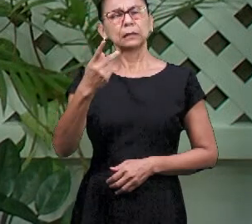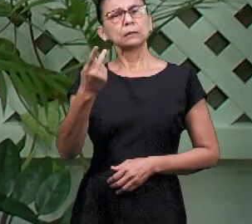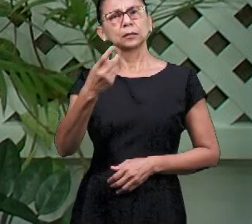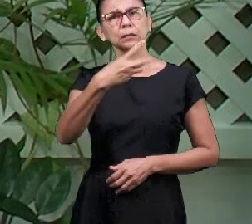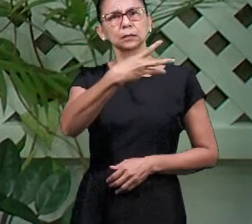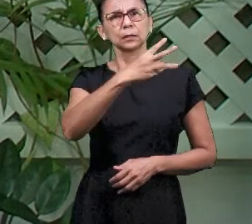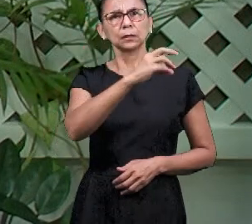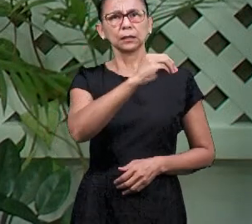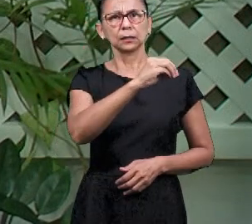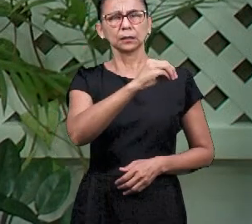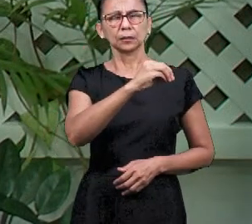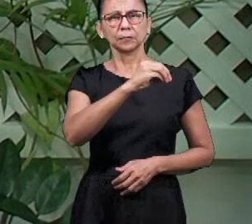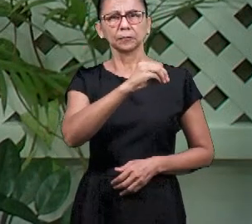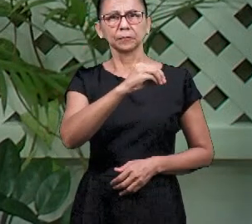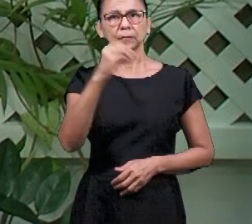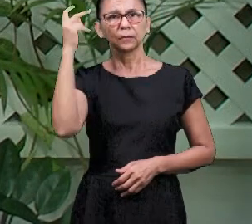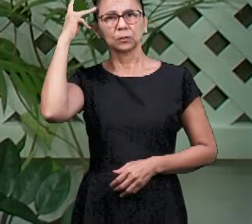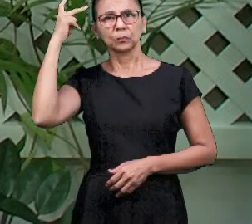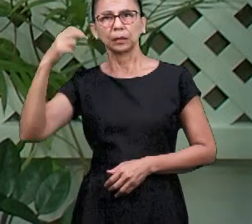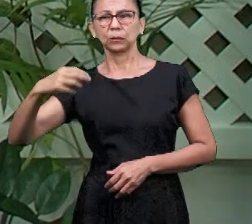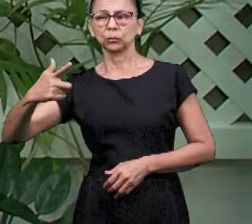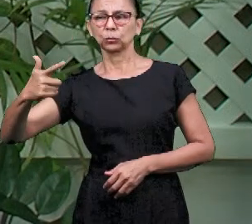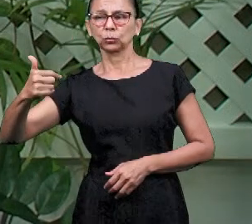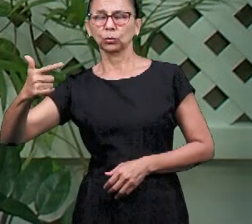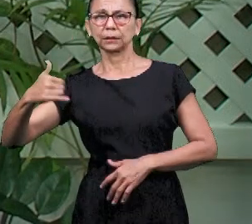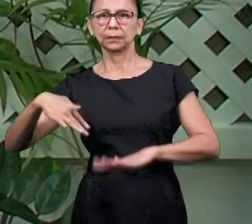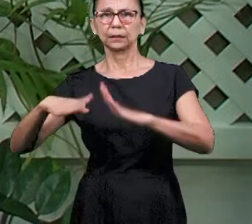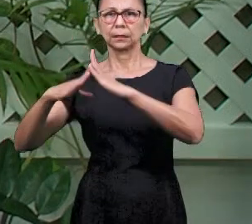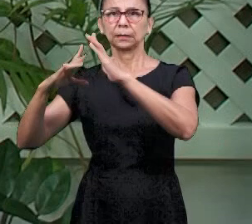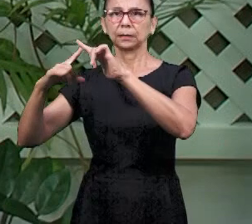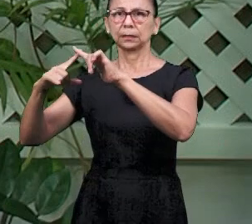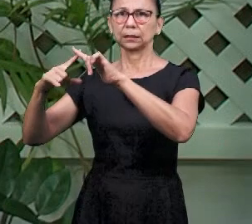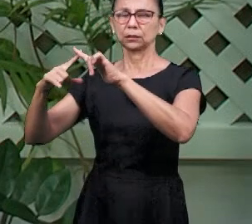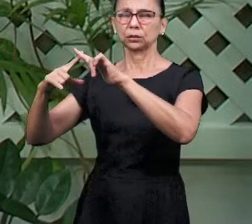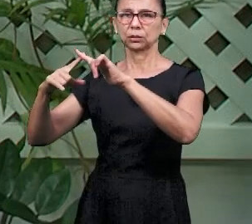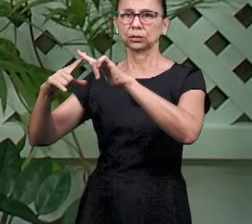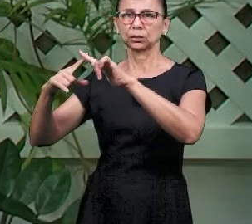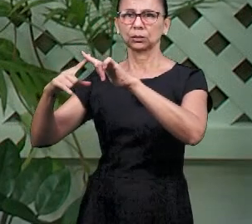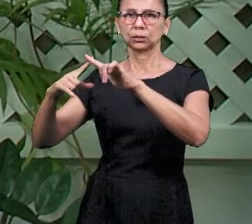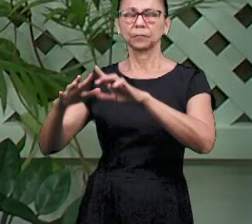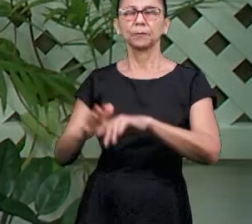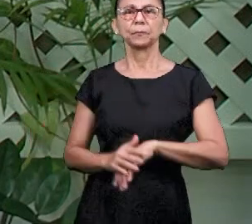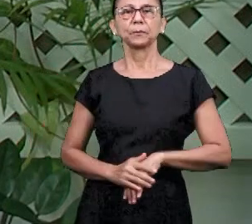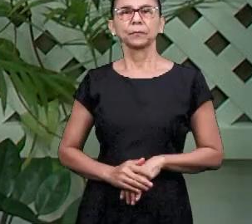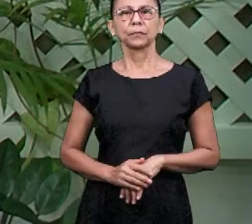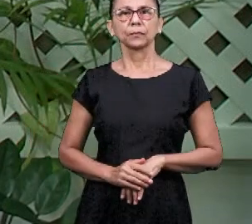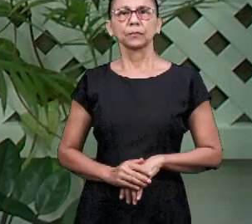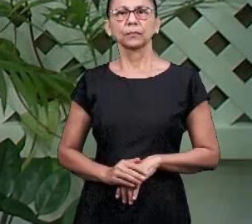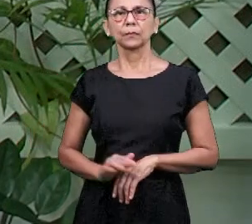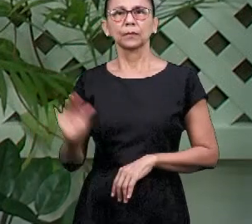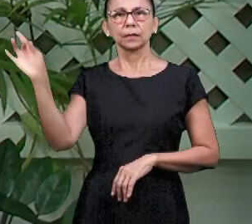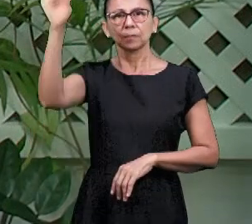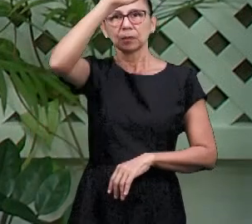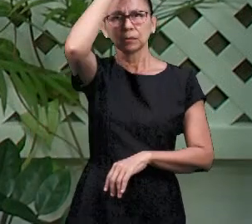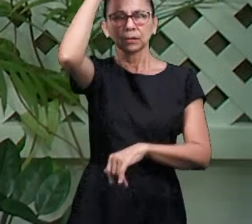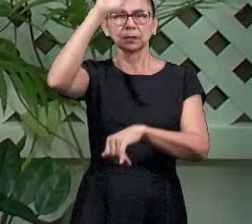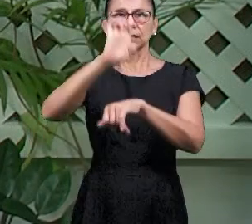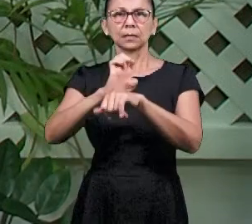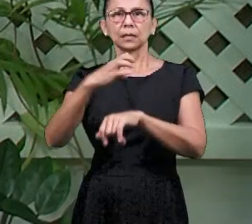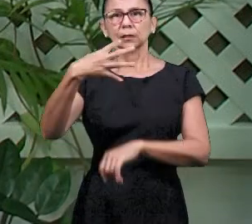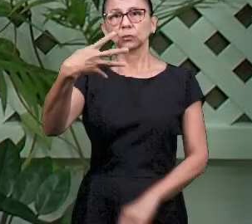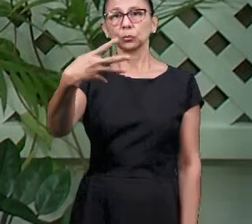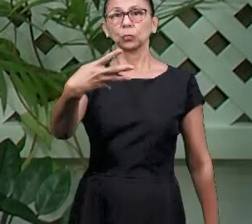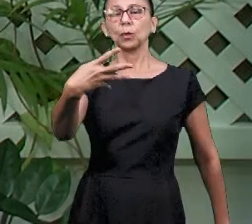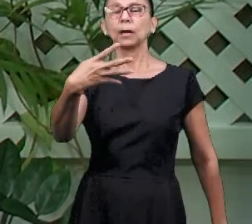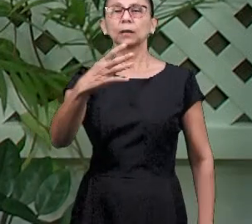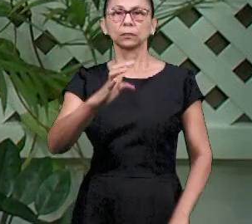nous ne pouvions pas laisser de parler ici de la contribution de São Paulo. São Paulo, l'État de São Paulo, avec ses églises. Nous